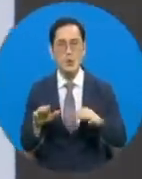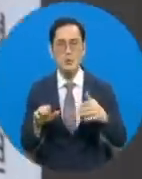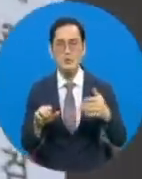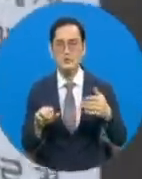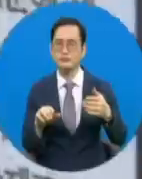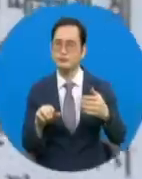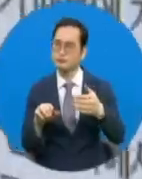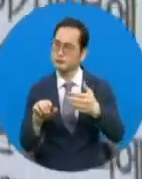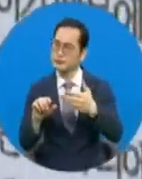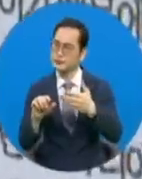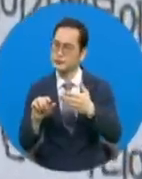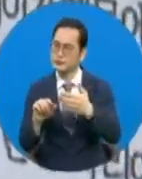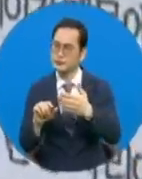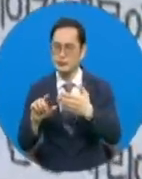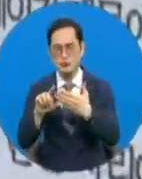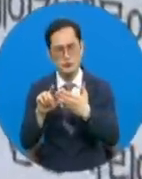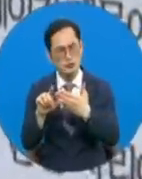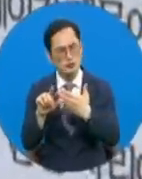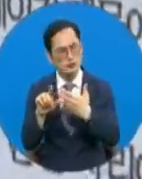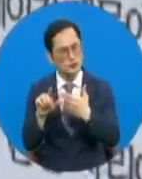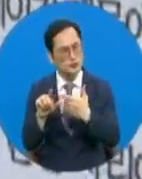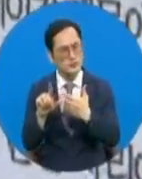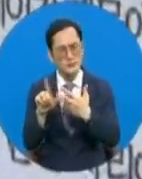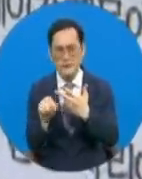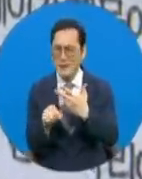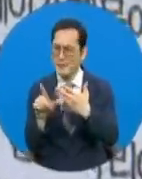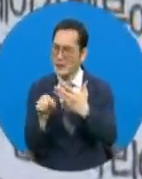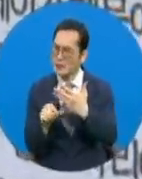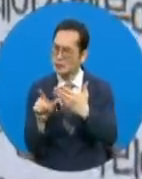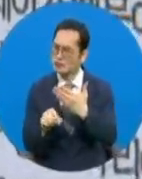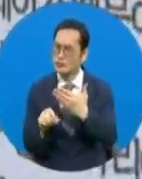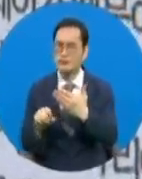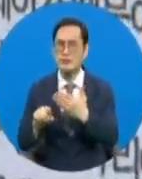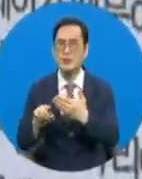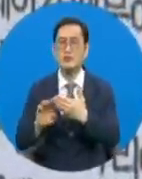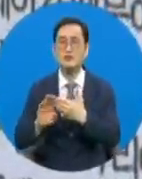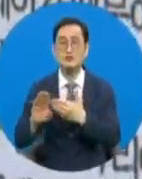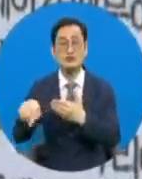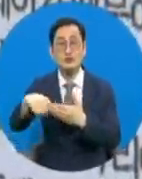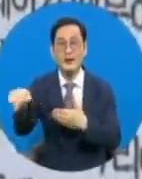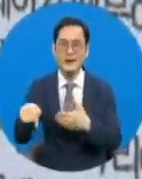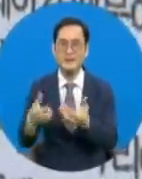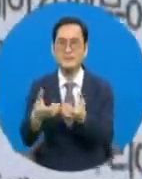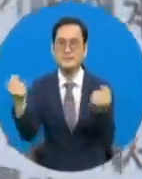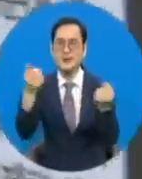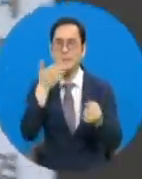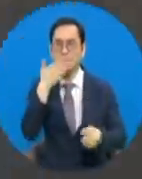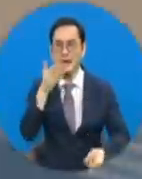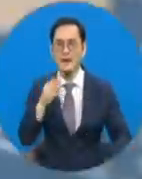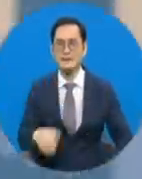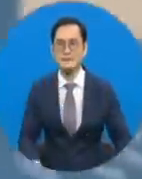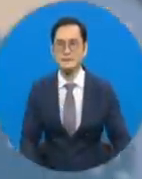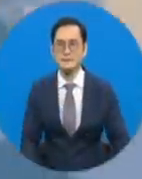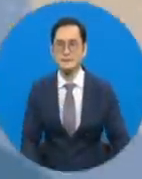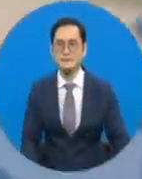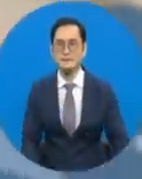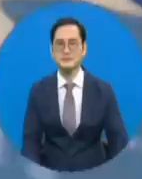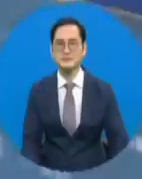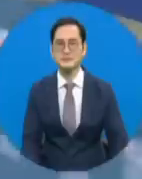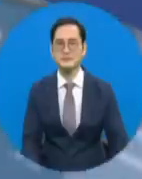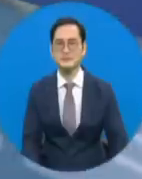징수가 가능할 것이다. 이런 전망이 나오고 있습니다. 함께 지켜보시죠. 세 번째 키워드